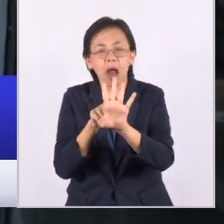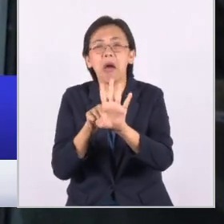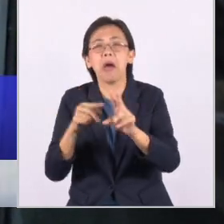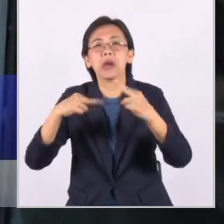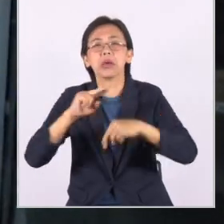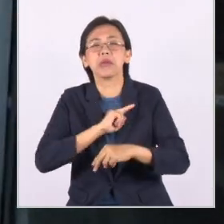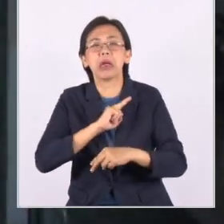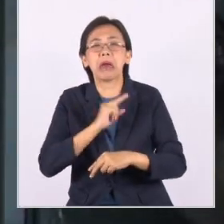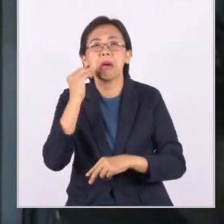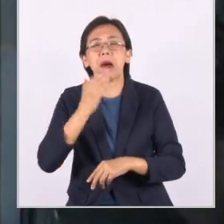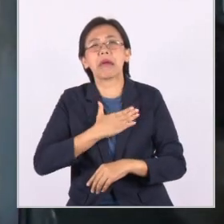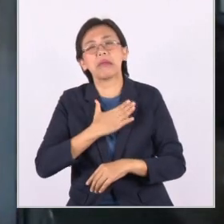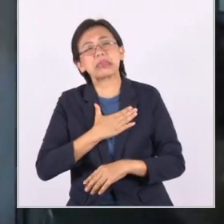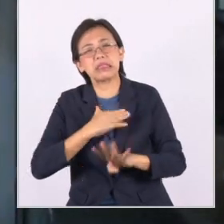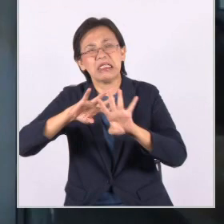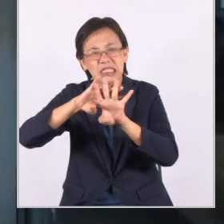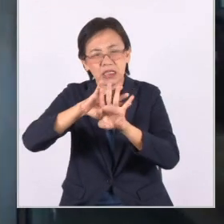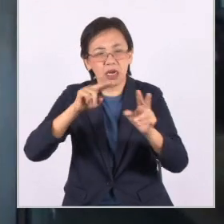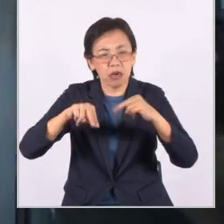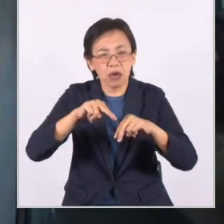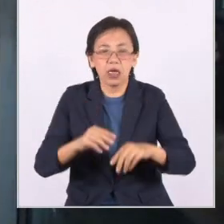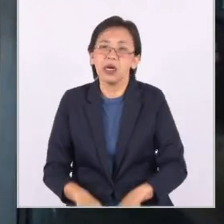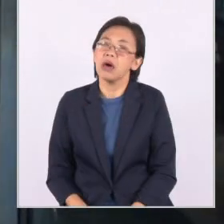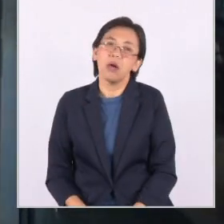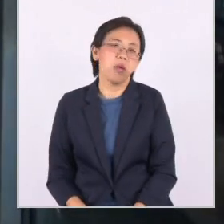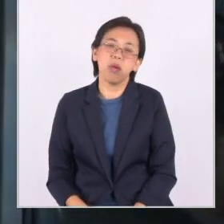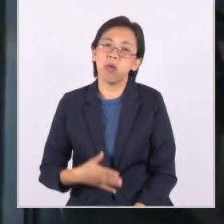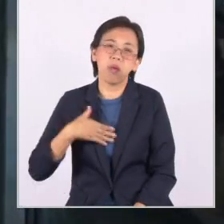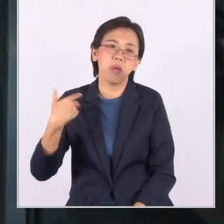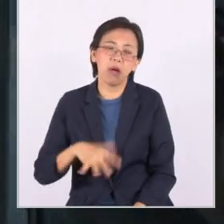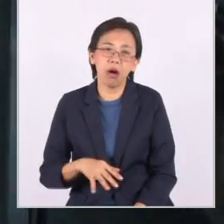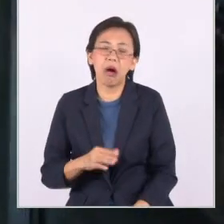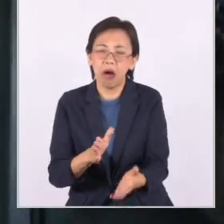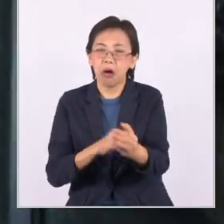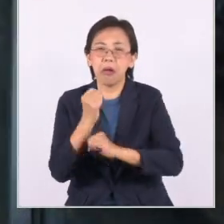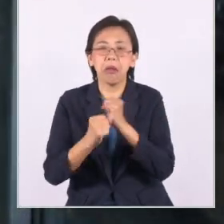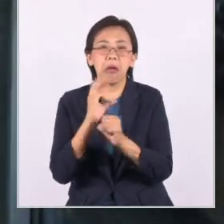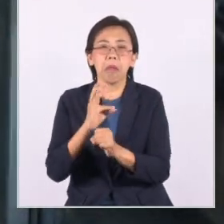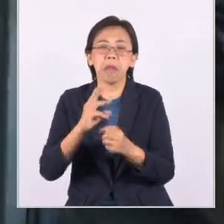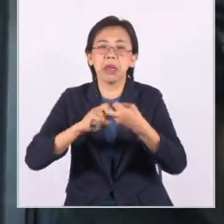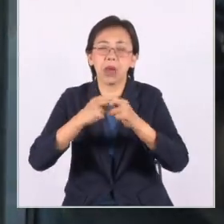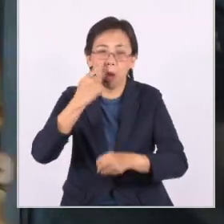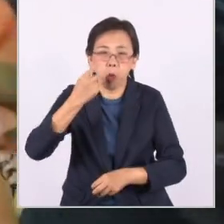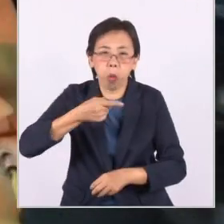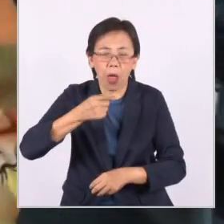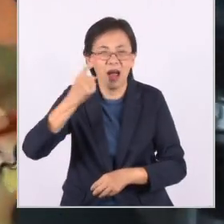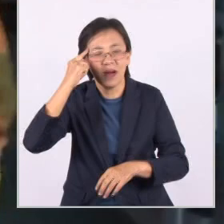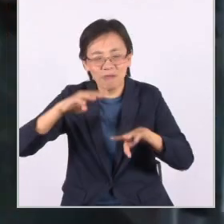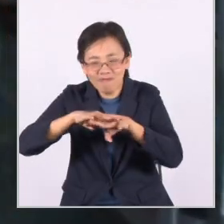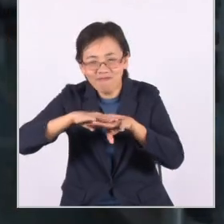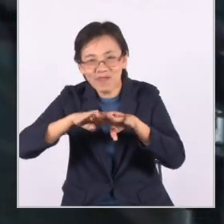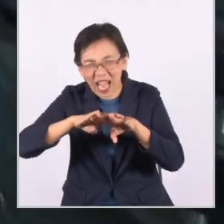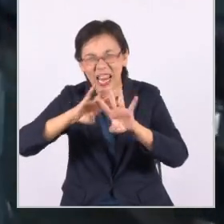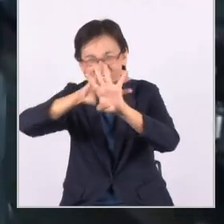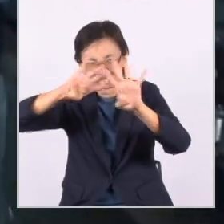เอง เขาคงต้องทำใจไปอะค่ะเพราะว่าเจอมานาน6ปีแล้วก็พอรู้วิธีรับมือนะแต่ยังไงก็แล้วแต่อ